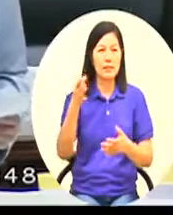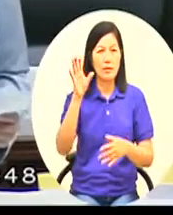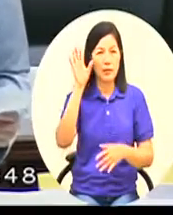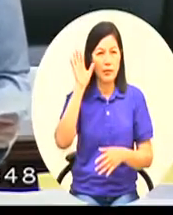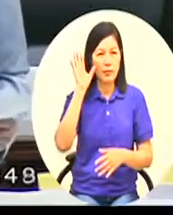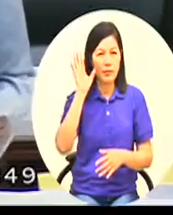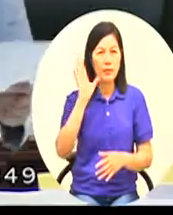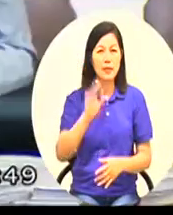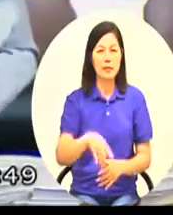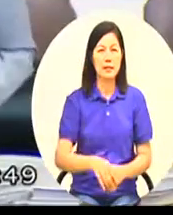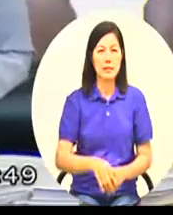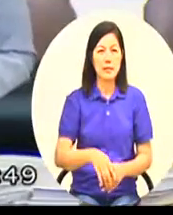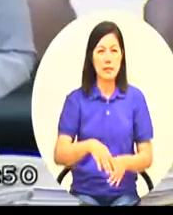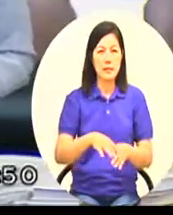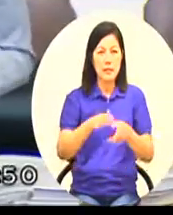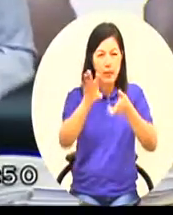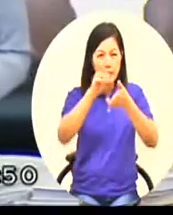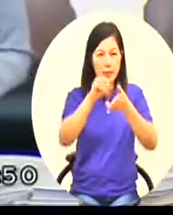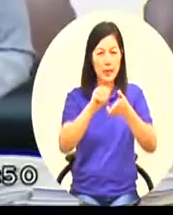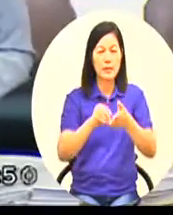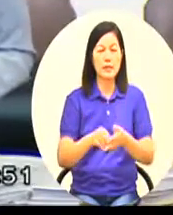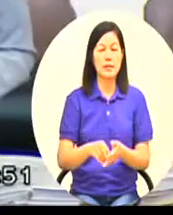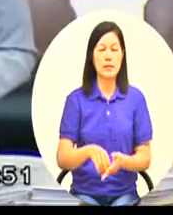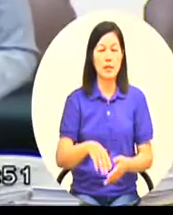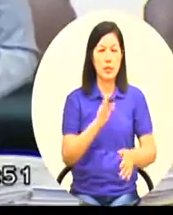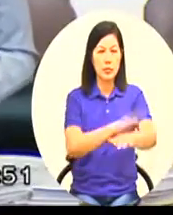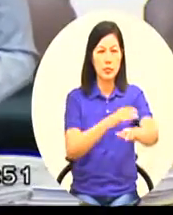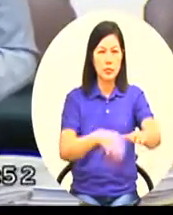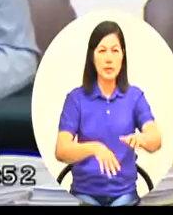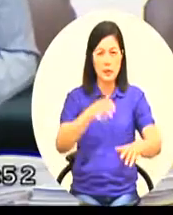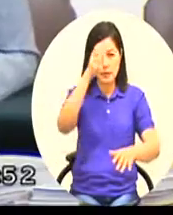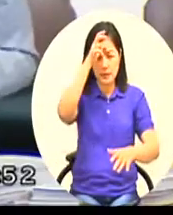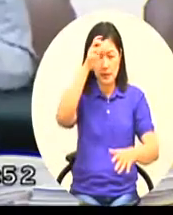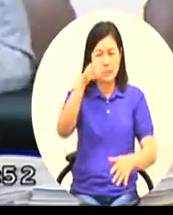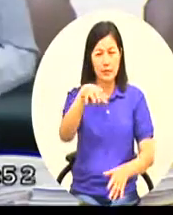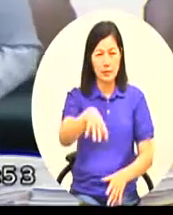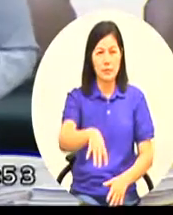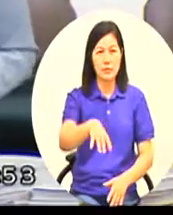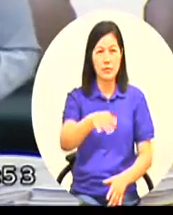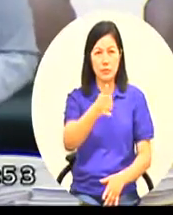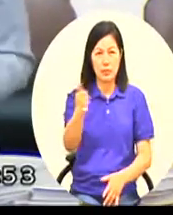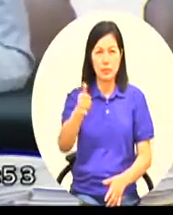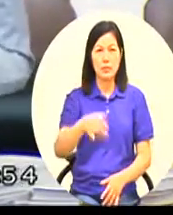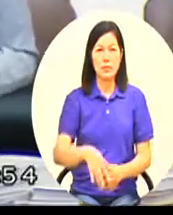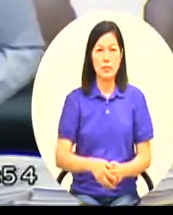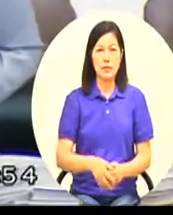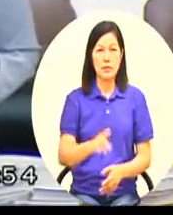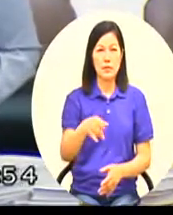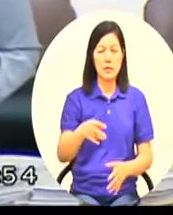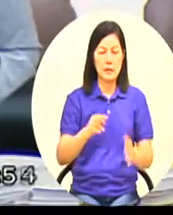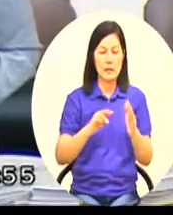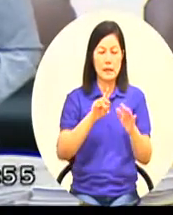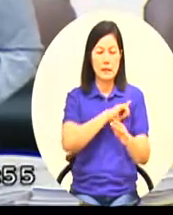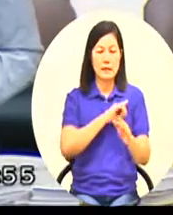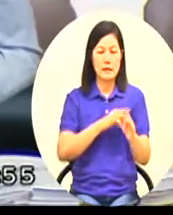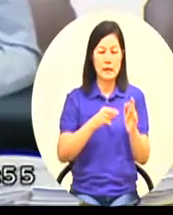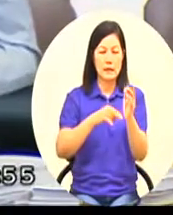就是我们的左营分局的一位员警，他自己爬上去上面在修这个监视